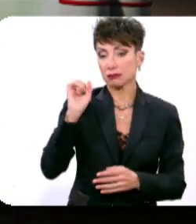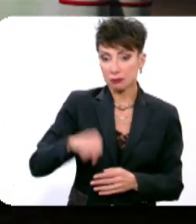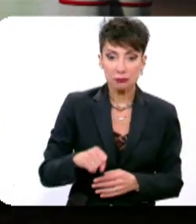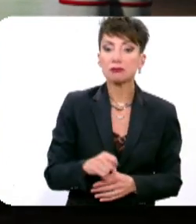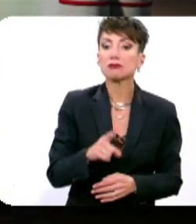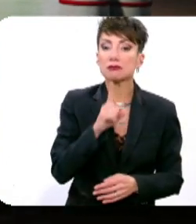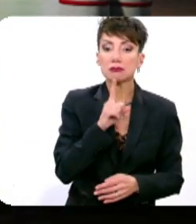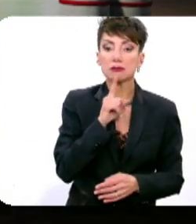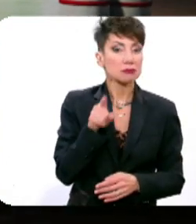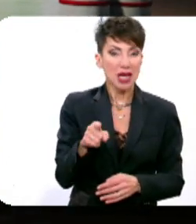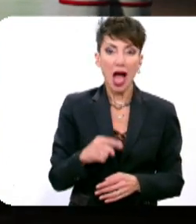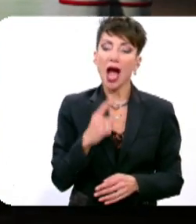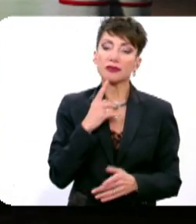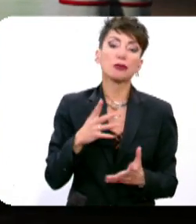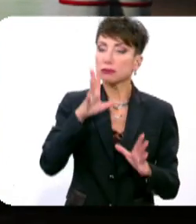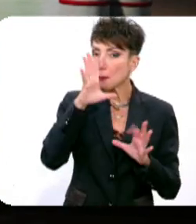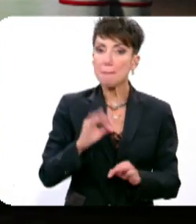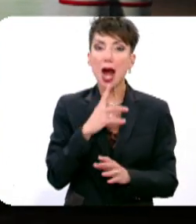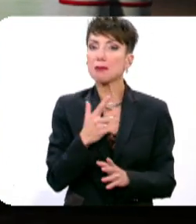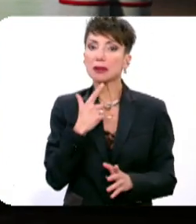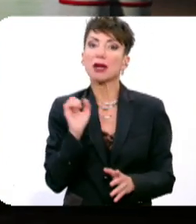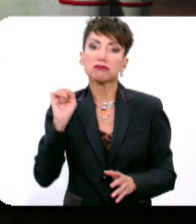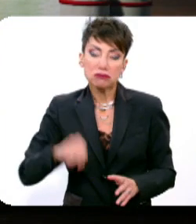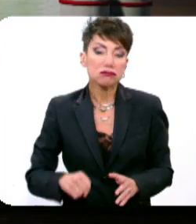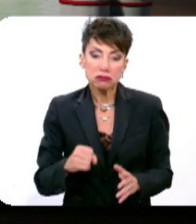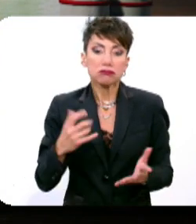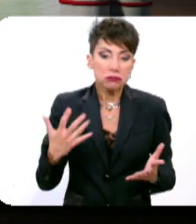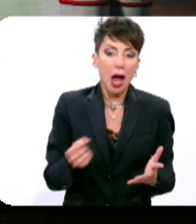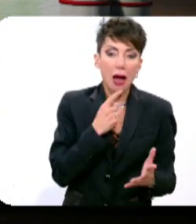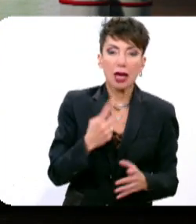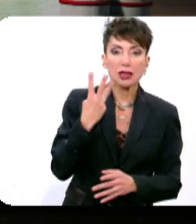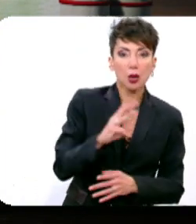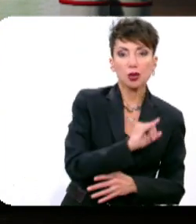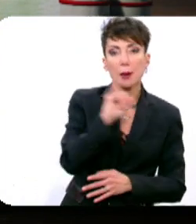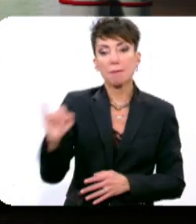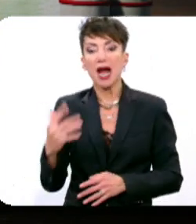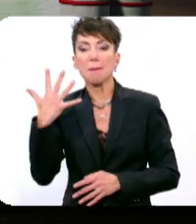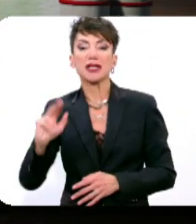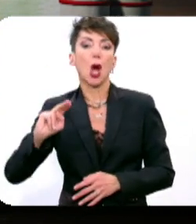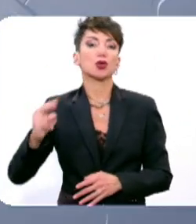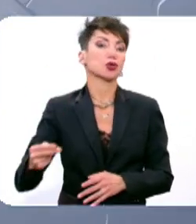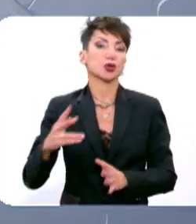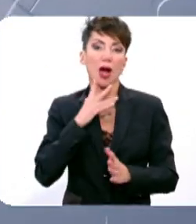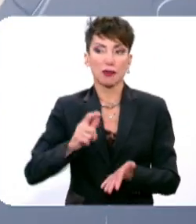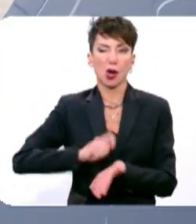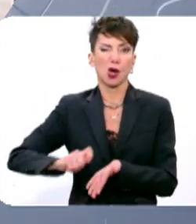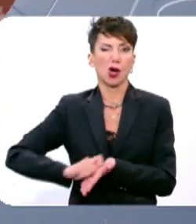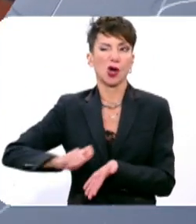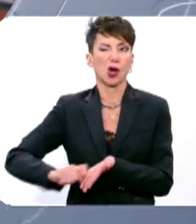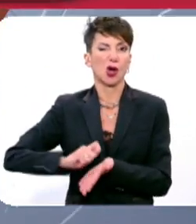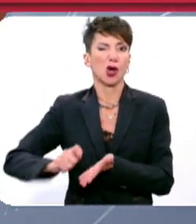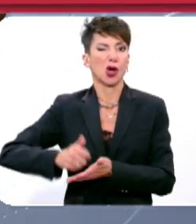σκονάκι με τις ερωτήσεις που θα έπεφταν στις θεωρητικές εξετάσεις, με αντάλλαγμα από 300 έως 500 ευρώ.